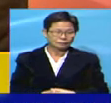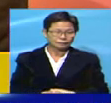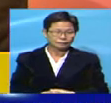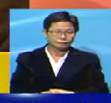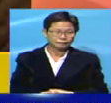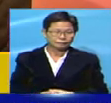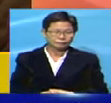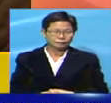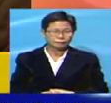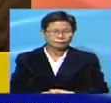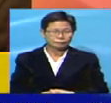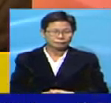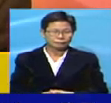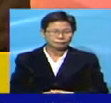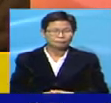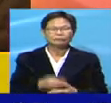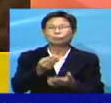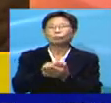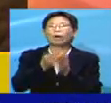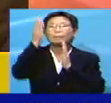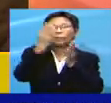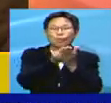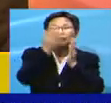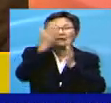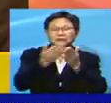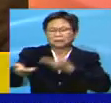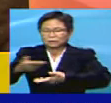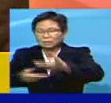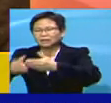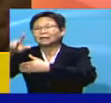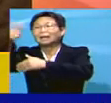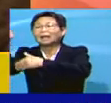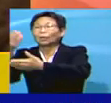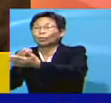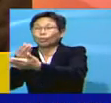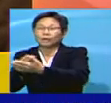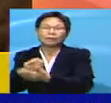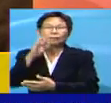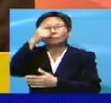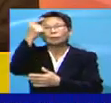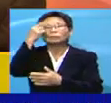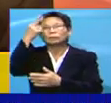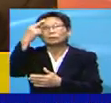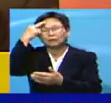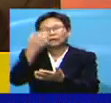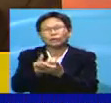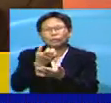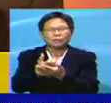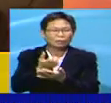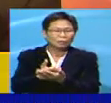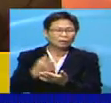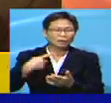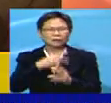in exchange for other currencies. Right? So it's because of economic factor. And when you look at our